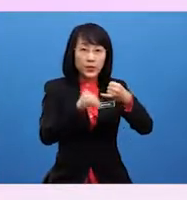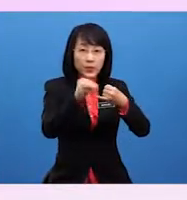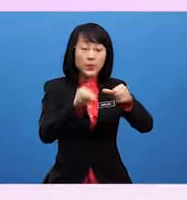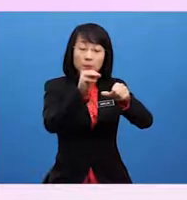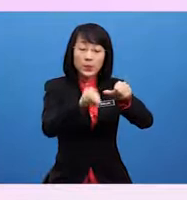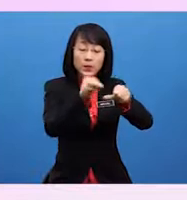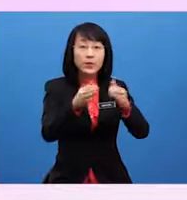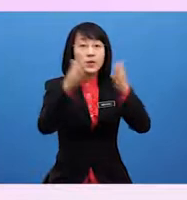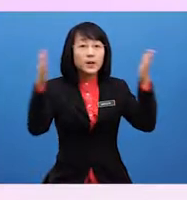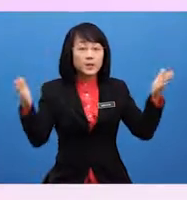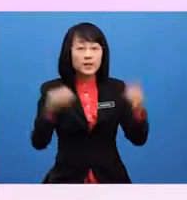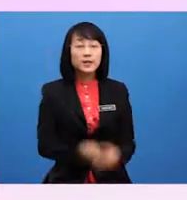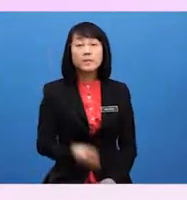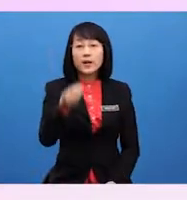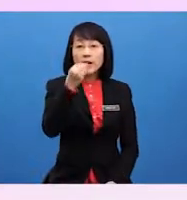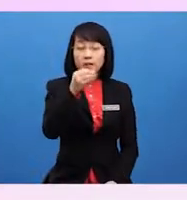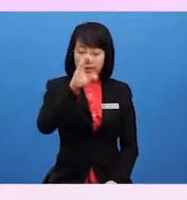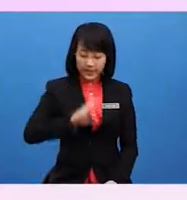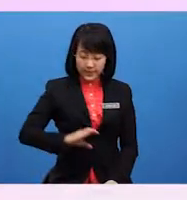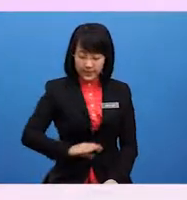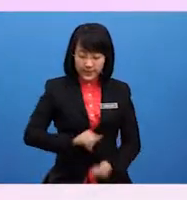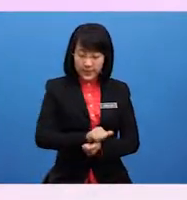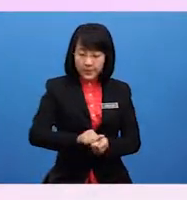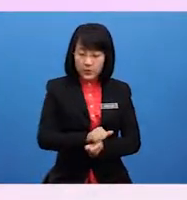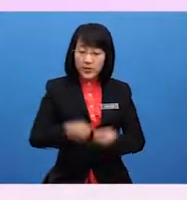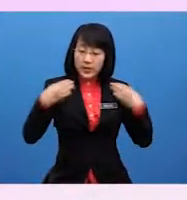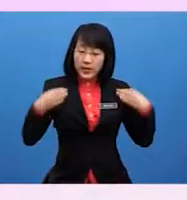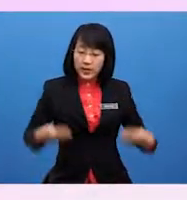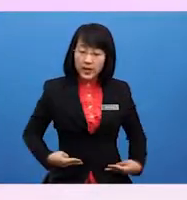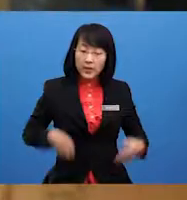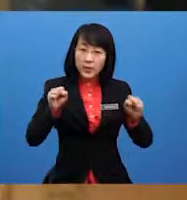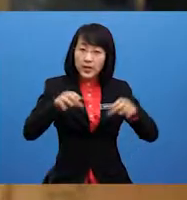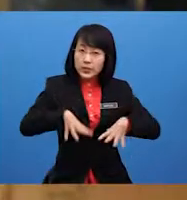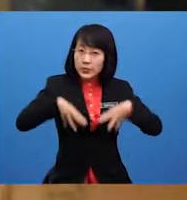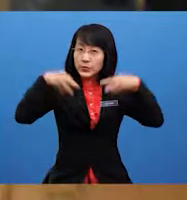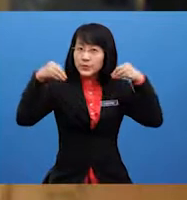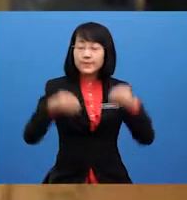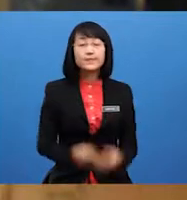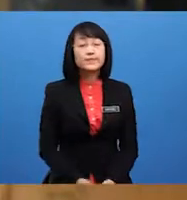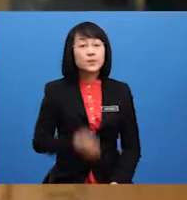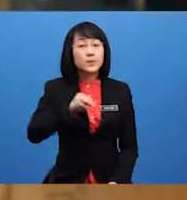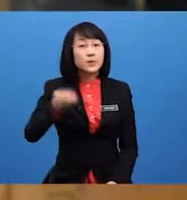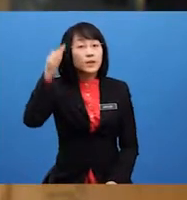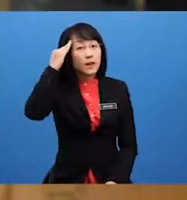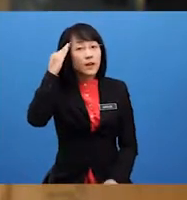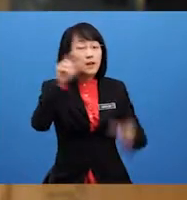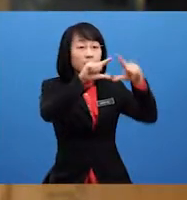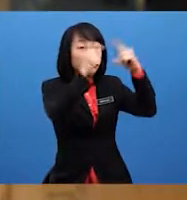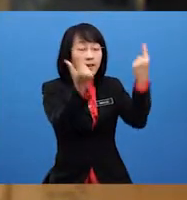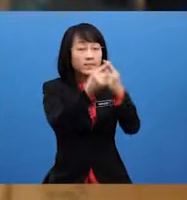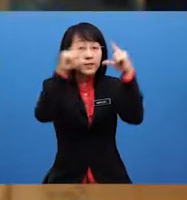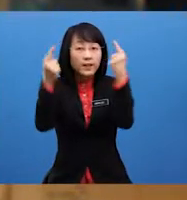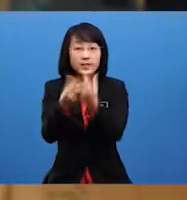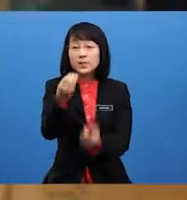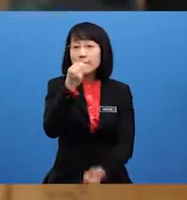makanan ini perlu dicernakan agar badan dapat menyerapnya. Adakah murid-murid tahu kelas-kelas makanan